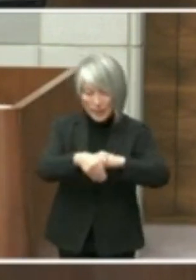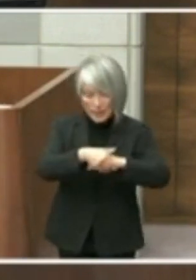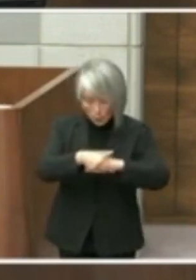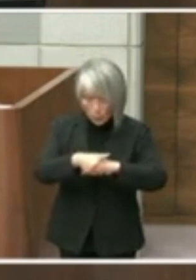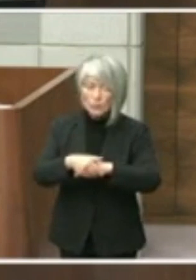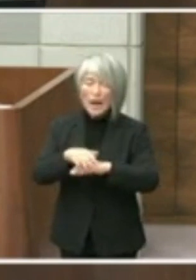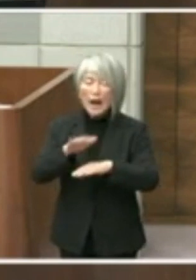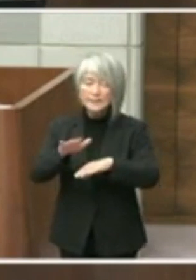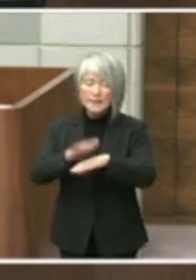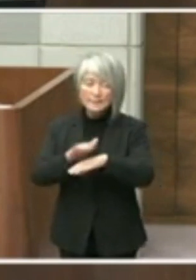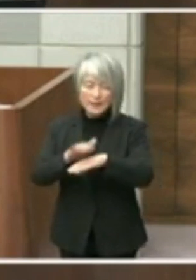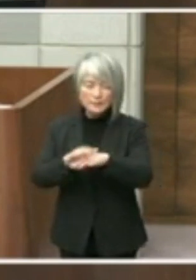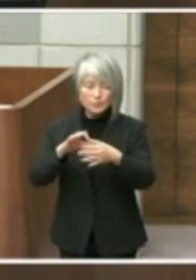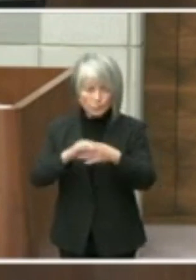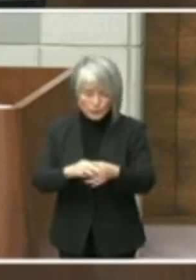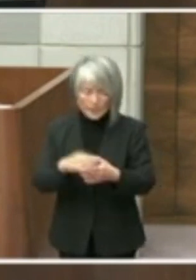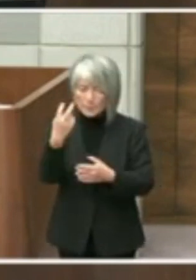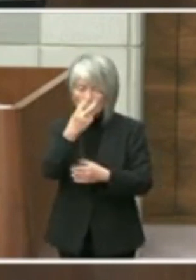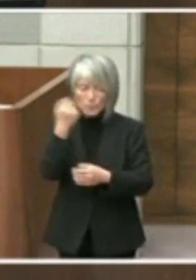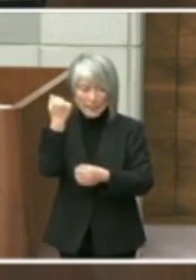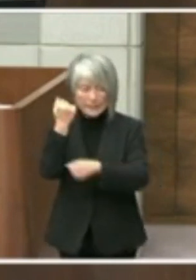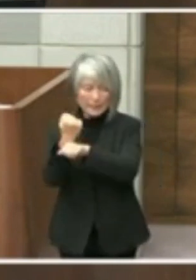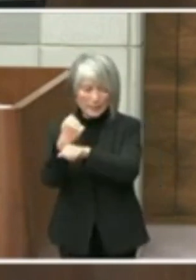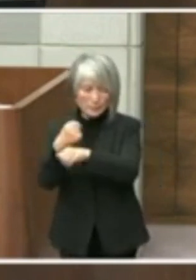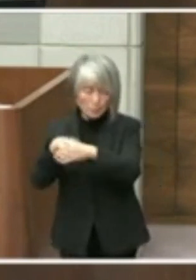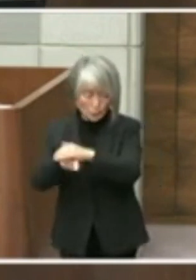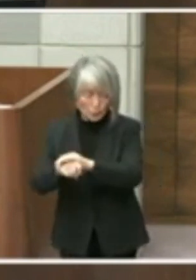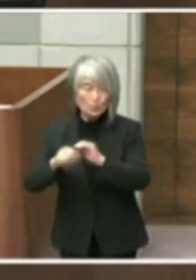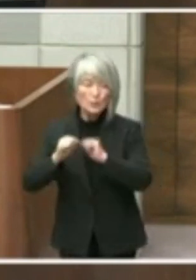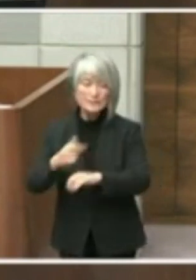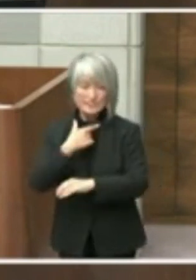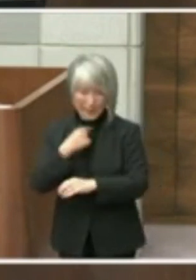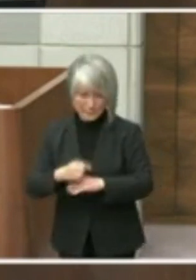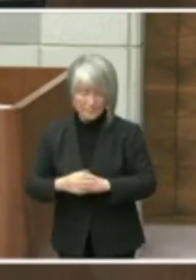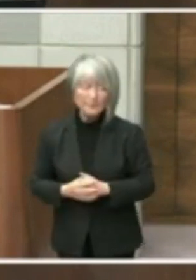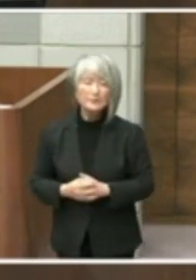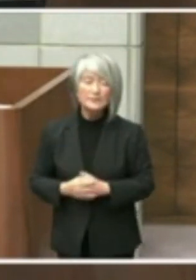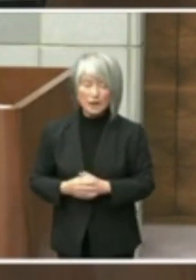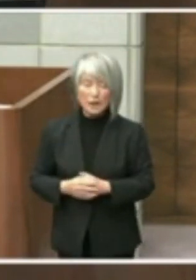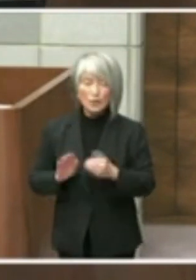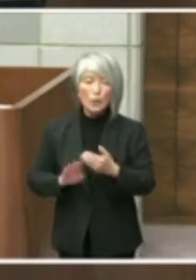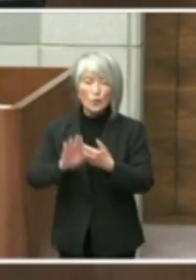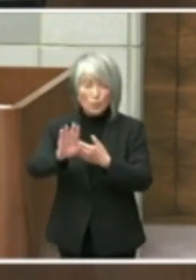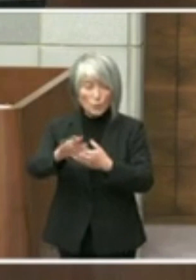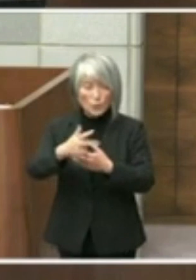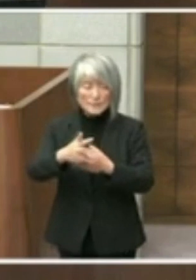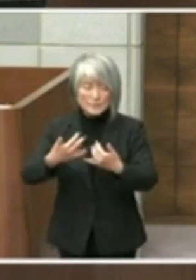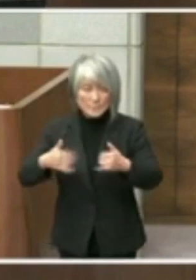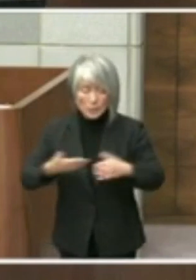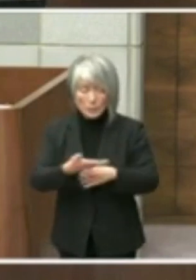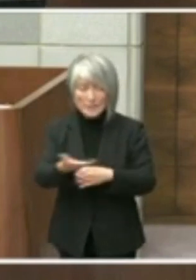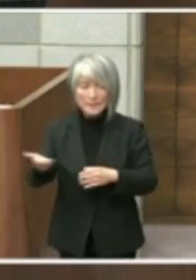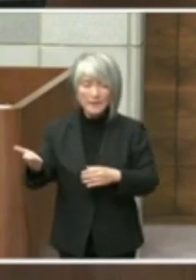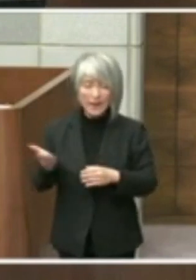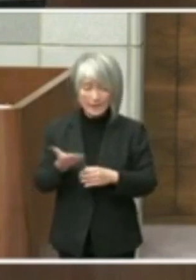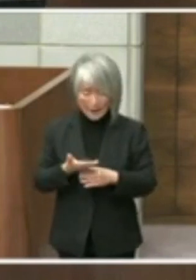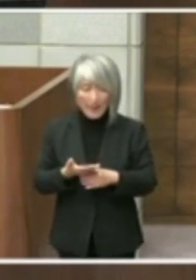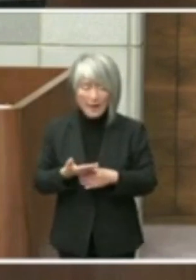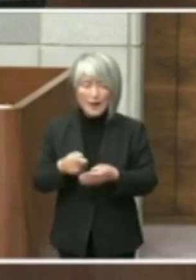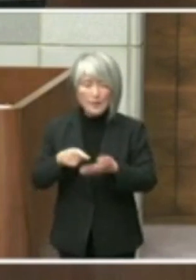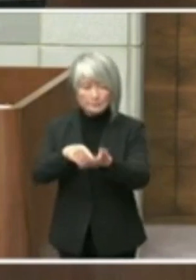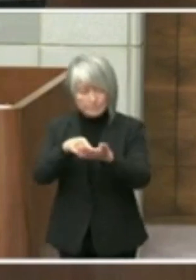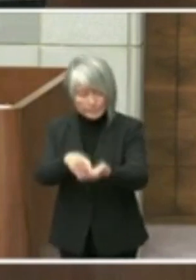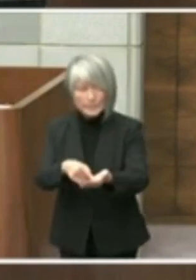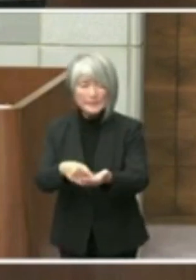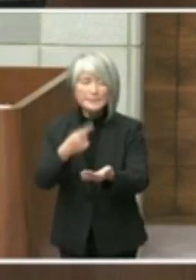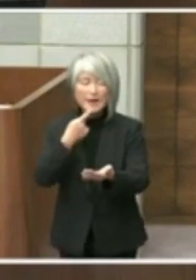してまいりたいと考えております。今後も市民の皆様が利用しやすい相談体制の構築に努めてまいり